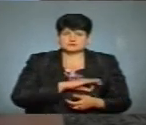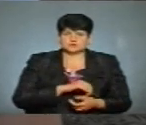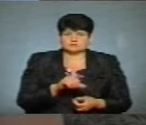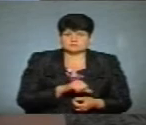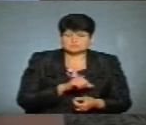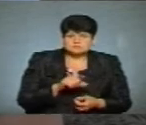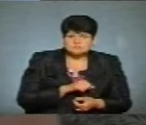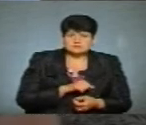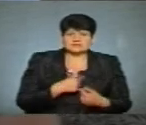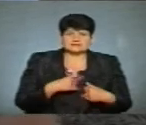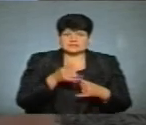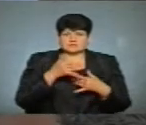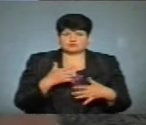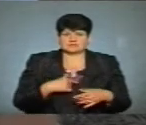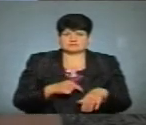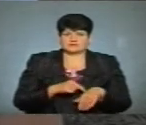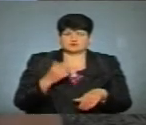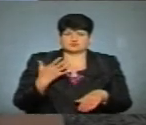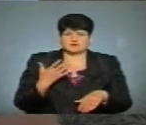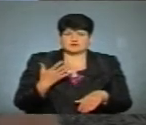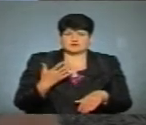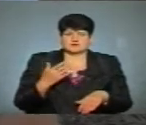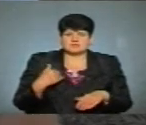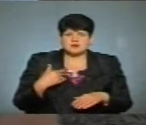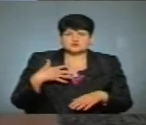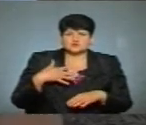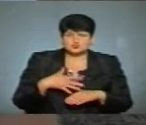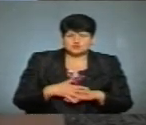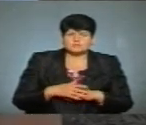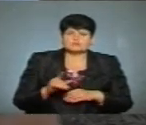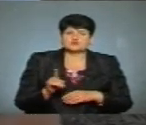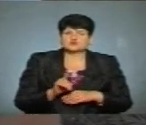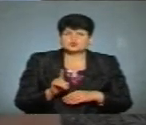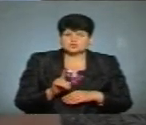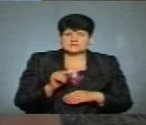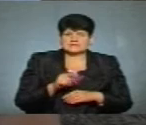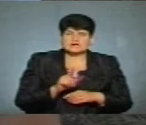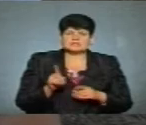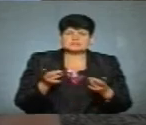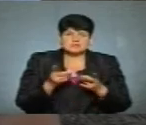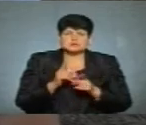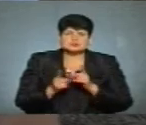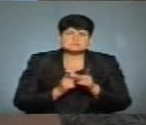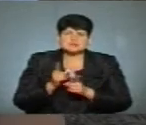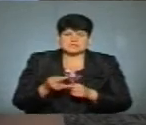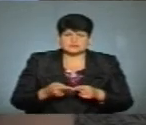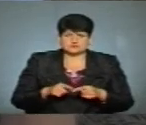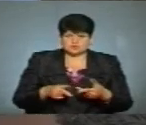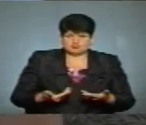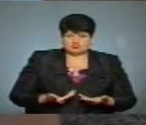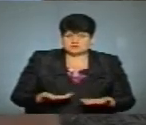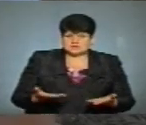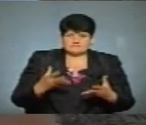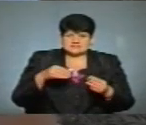себе нормально фізично відчувати. І тому я зрозумів, що треба щось зміняти в своєму житті, тому що воно